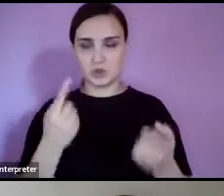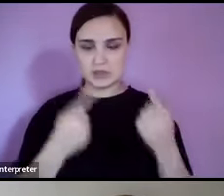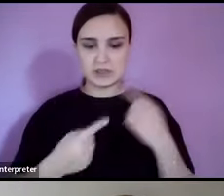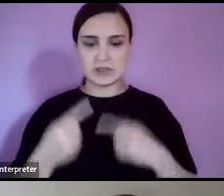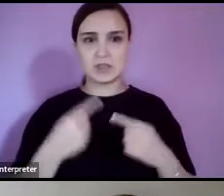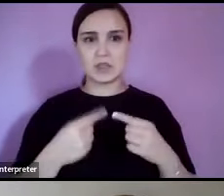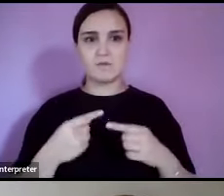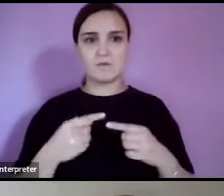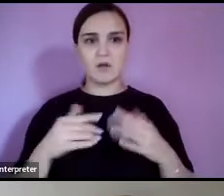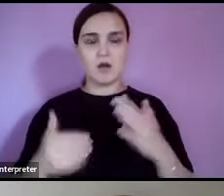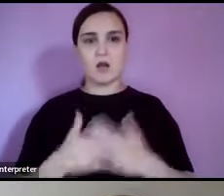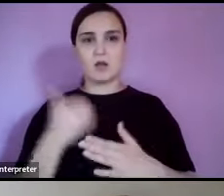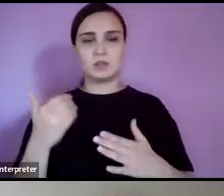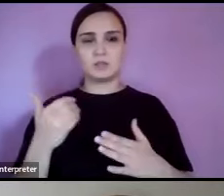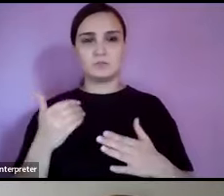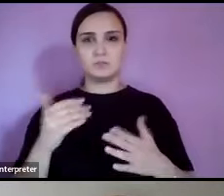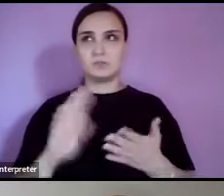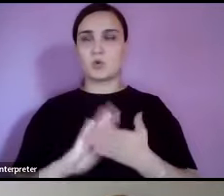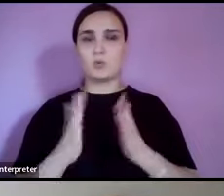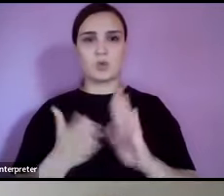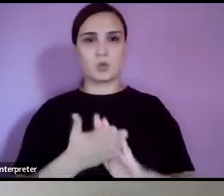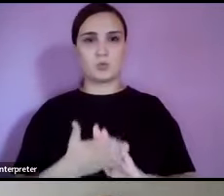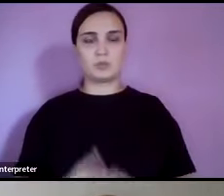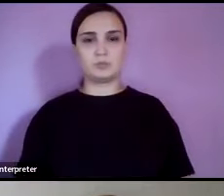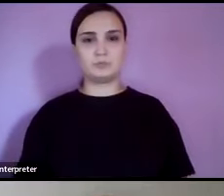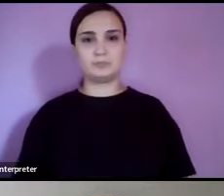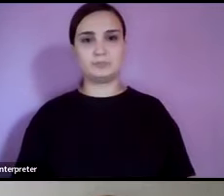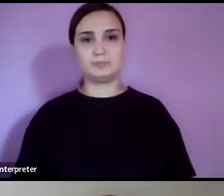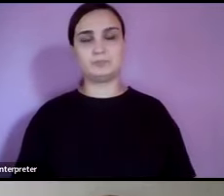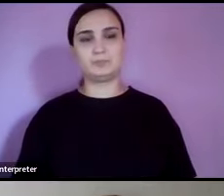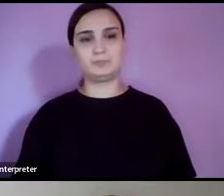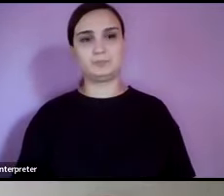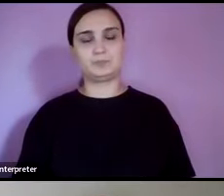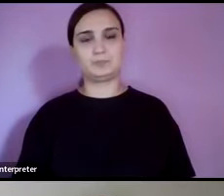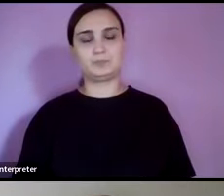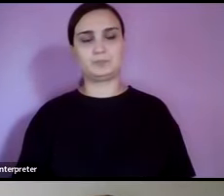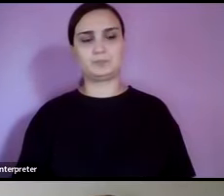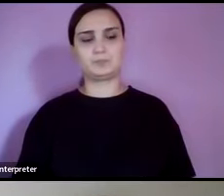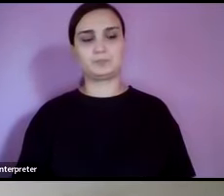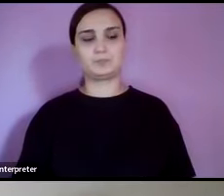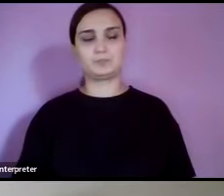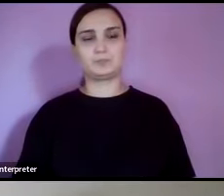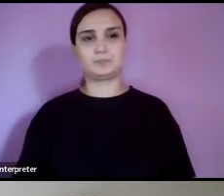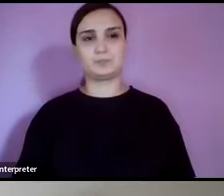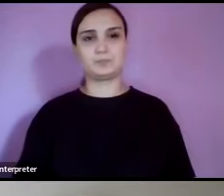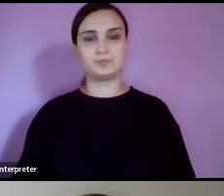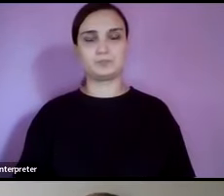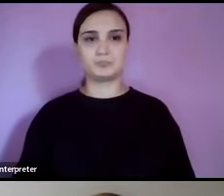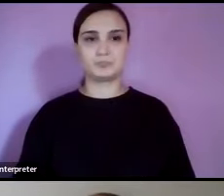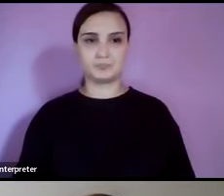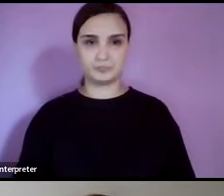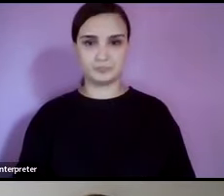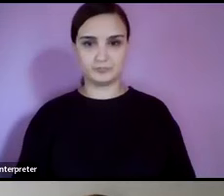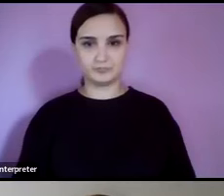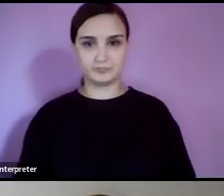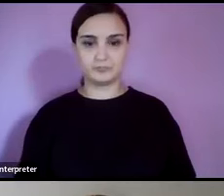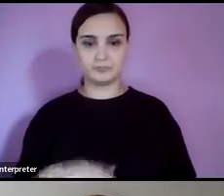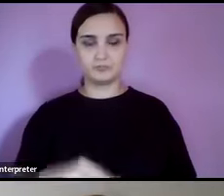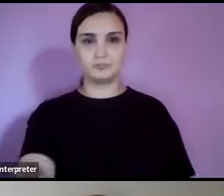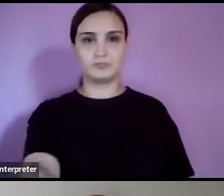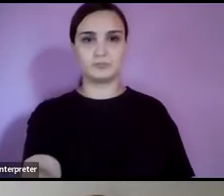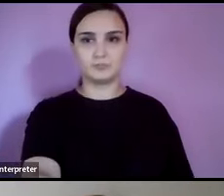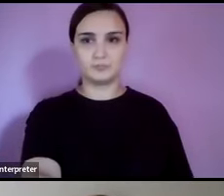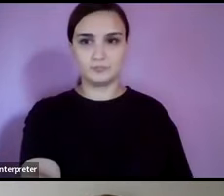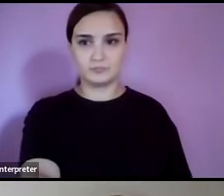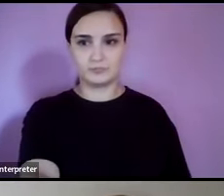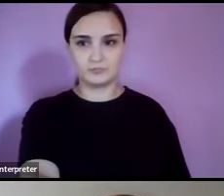დავიცვათ აი ამ ახალ მოცემულობაში. Some parents have asked me if they should be concerned that